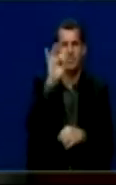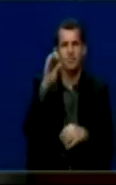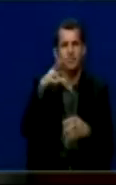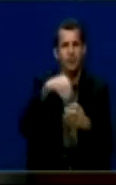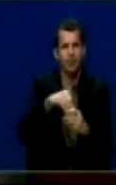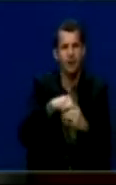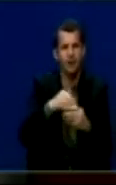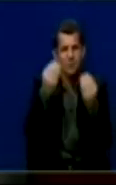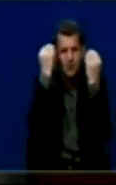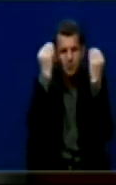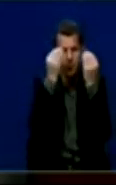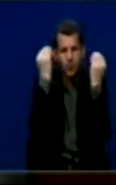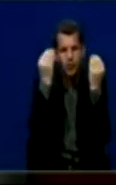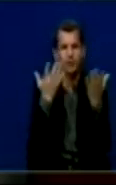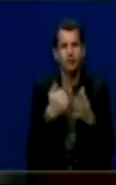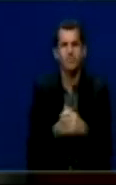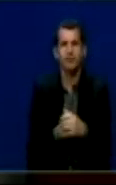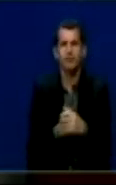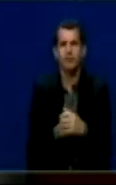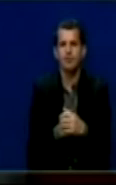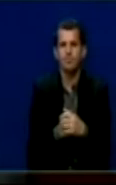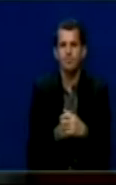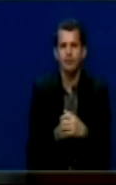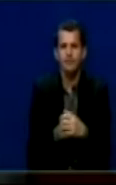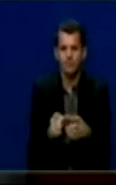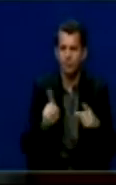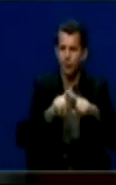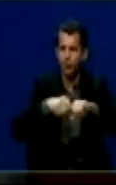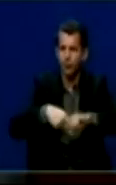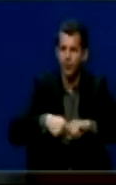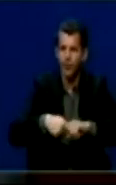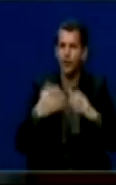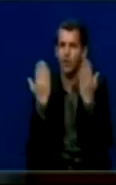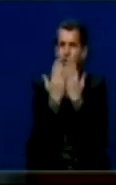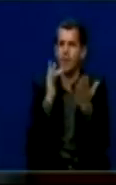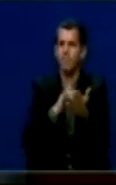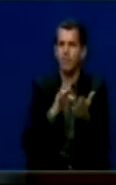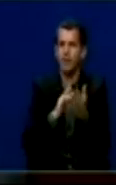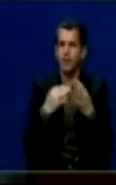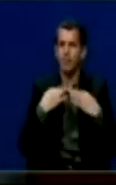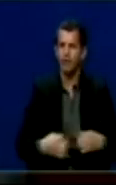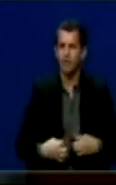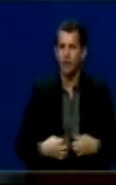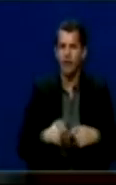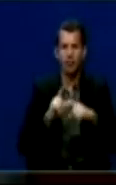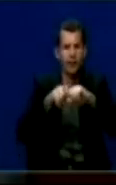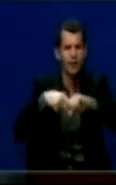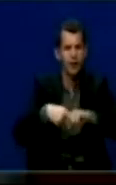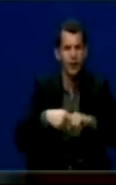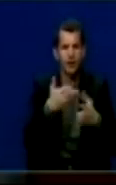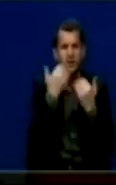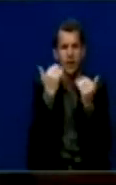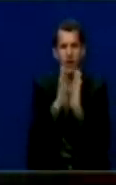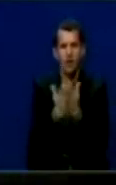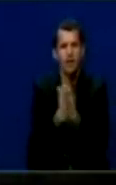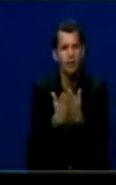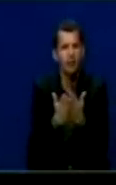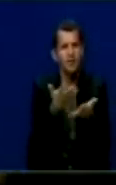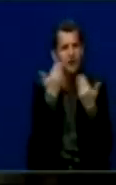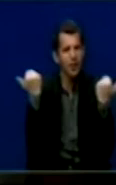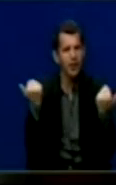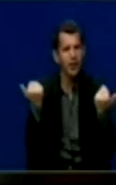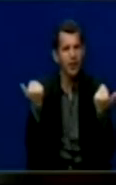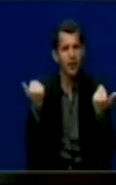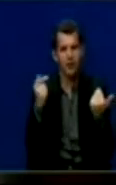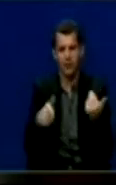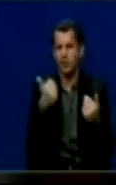përmbajtjeve mësimore. E krahas mjeteve didaktike në shkollat e mesme profesionale përveç mjeteve didaktike mungojnë edhe tekstet mësimore. Për shkak të